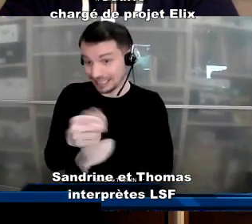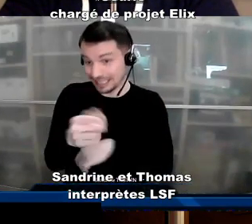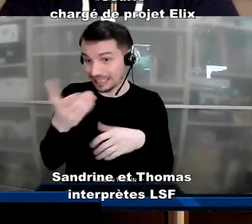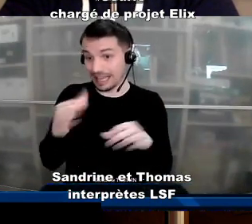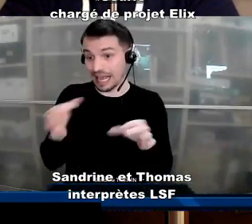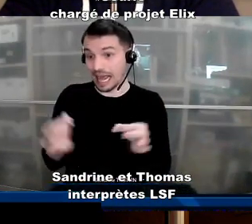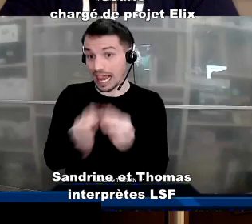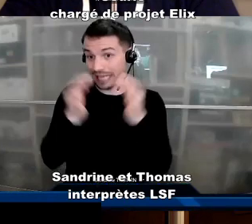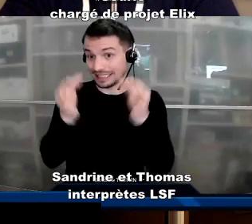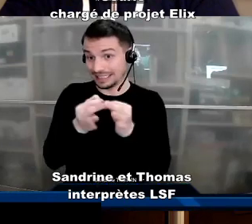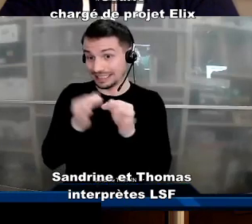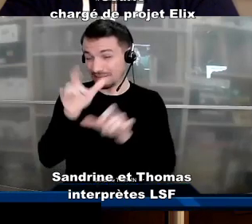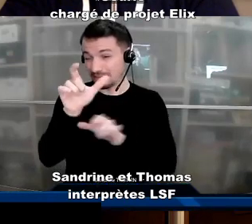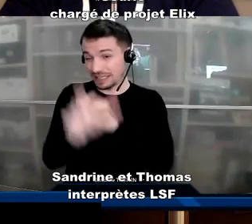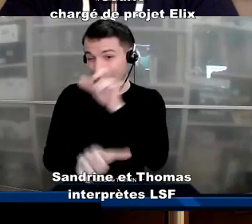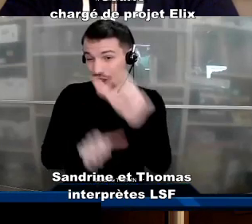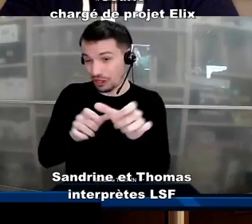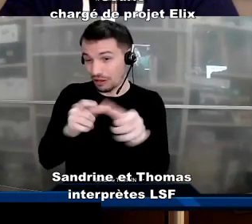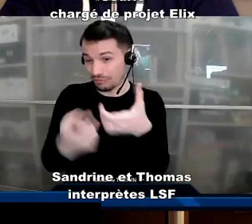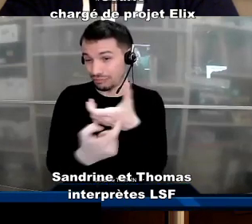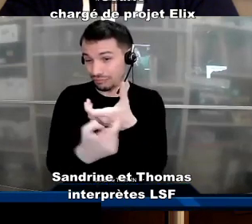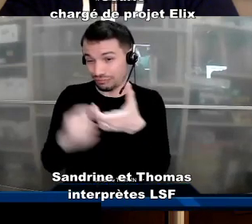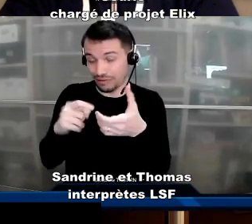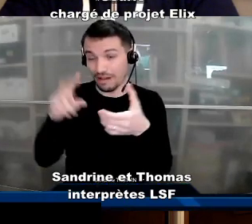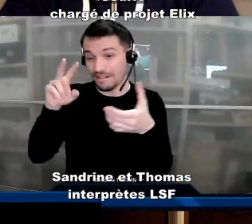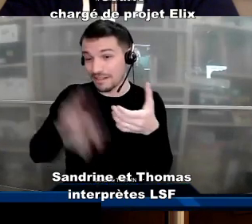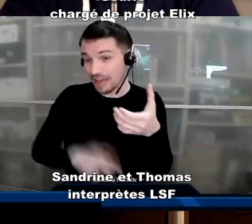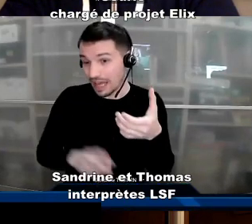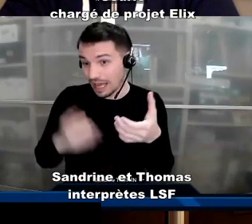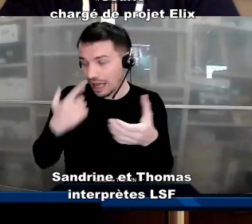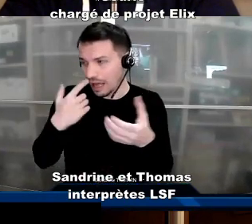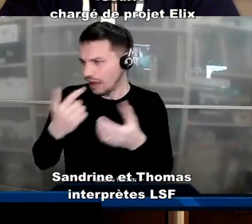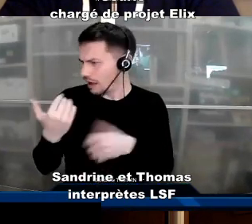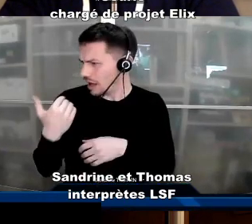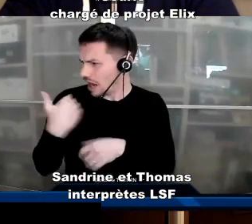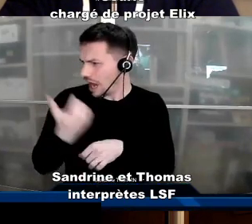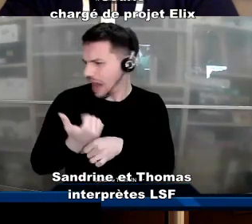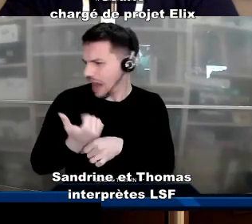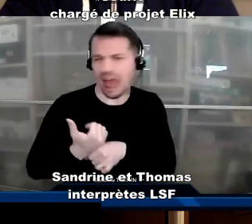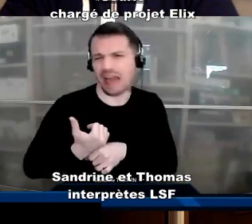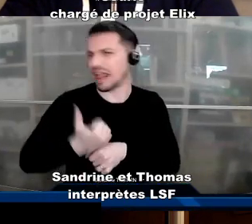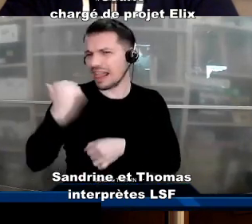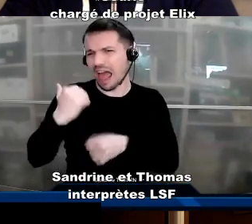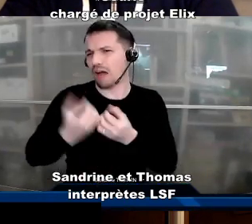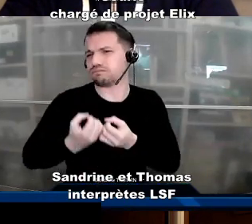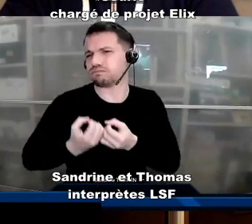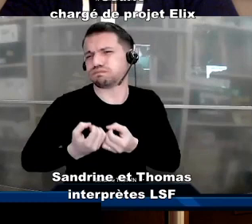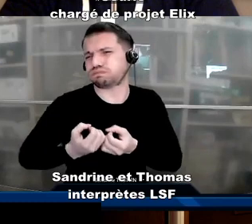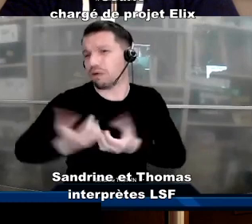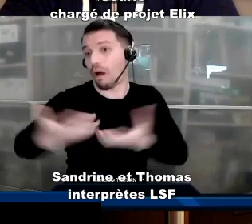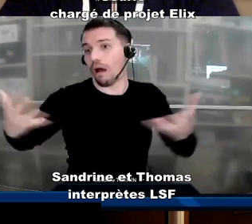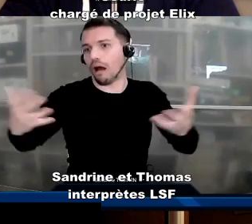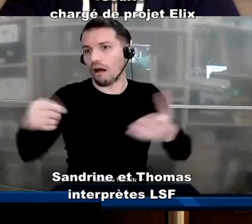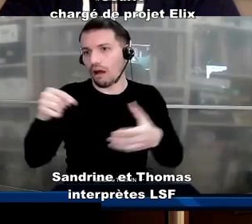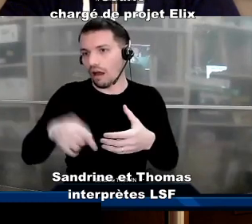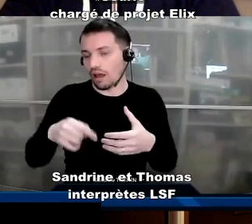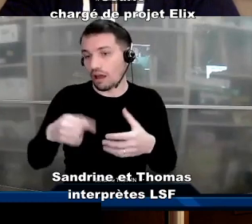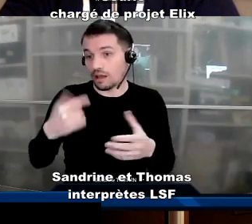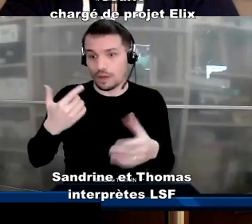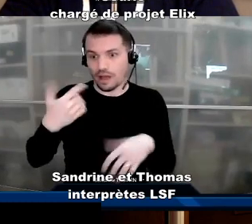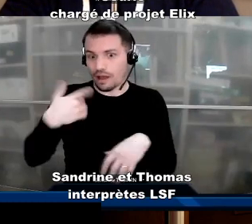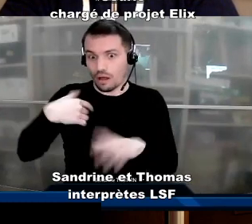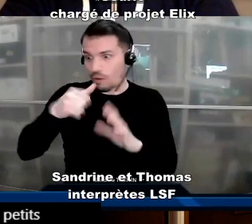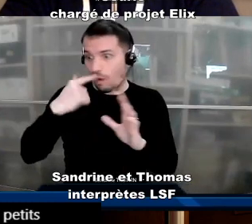Elix. Il y a eu vraiment un gros boom l'an dernier. Et en fait, ça croît chaque